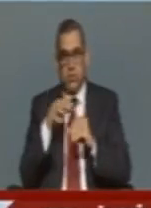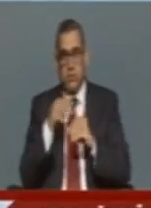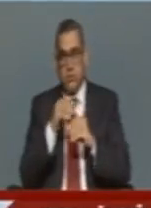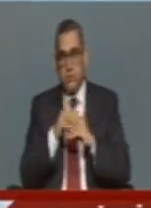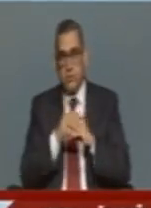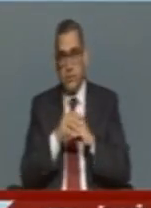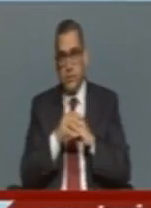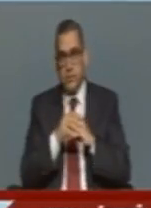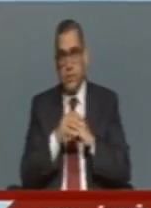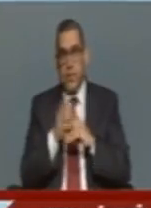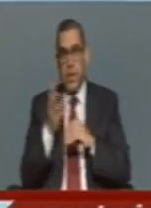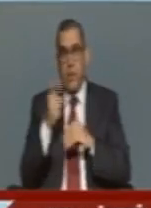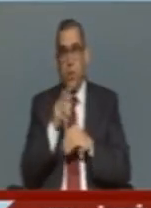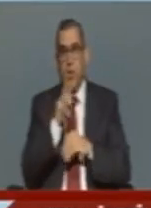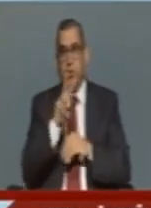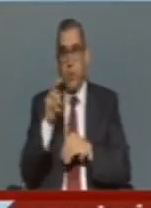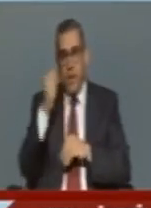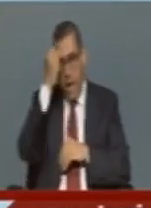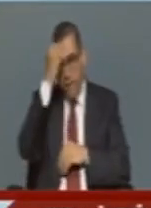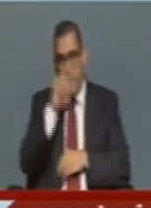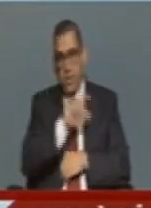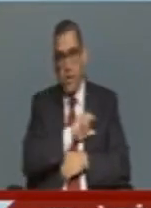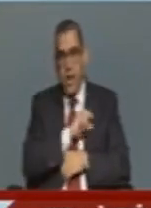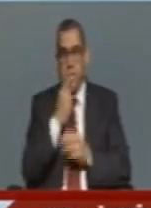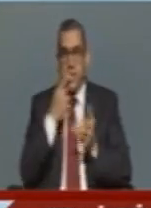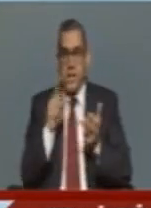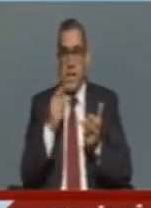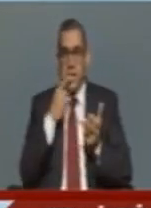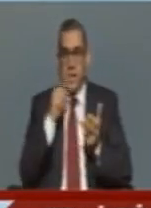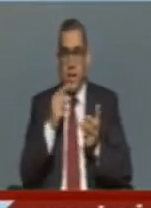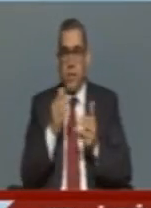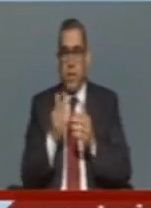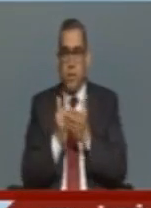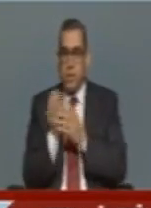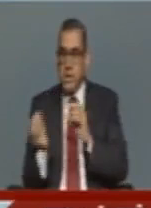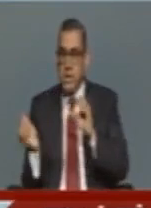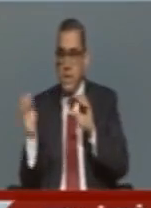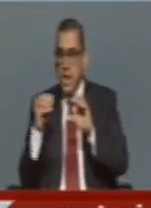في 700,000 طالب سنويا بيزيدوا في المدارس.